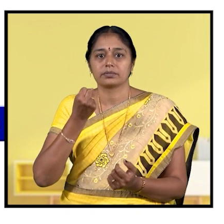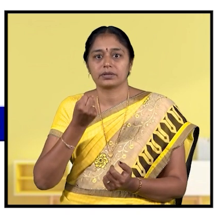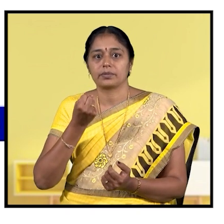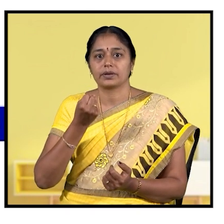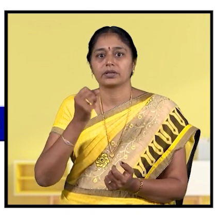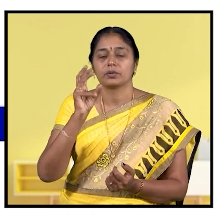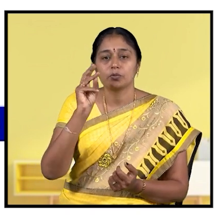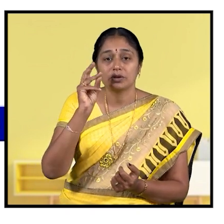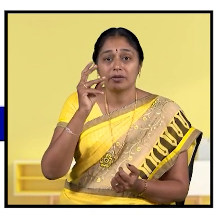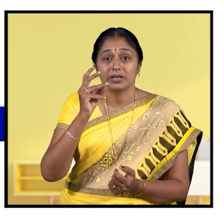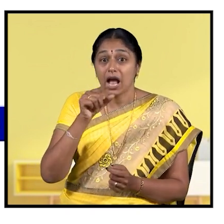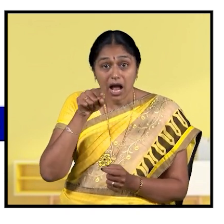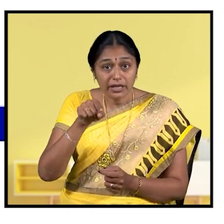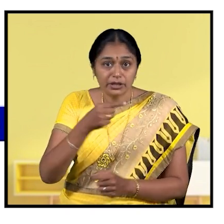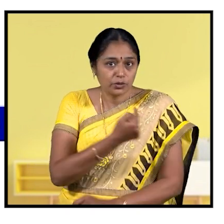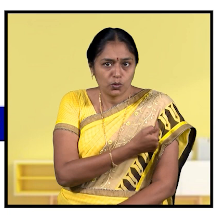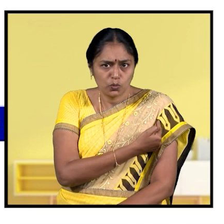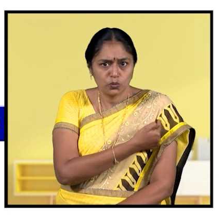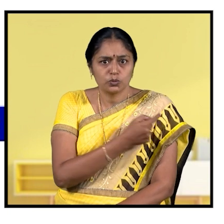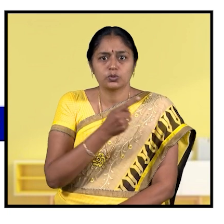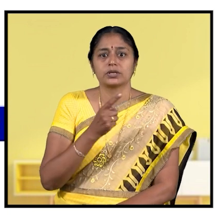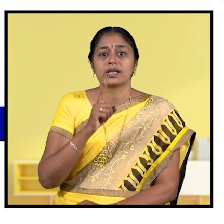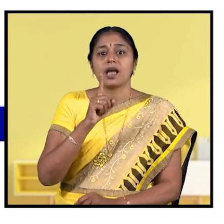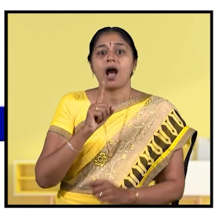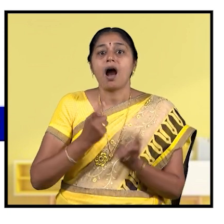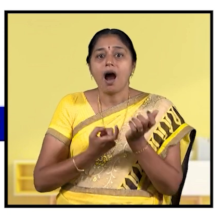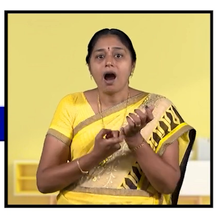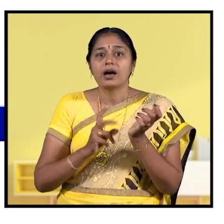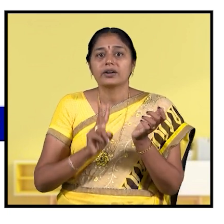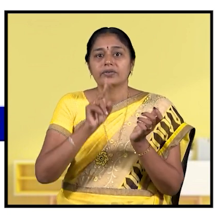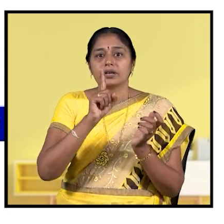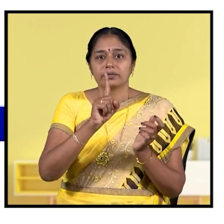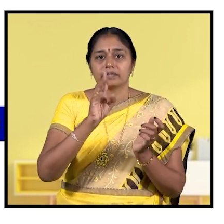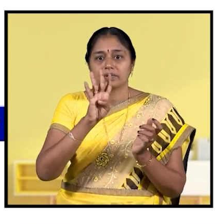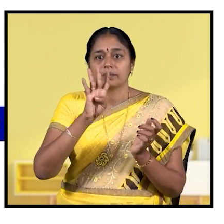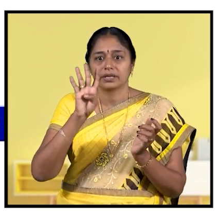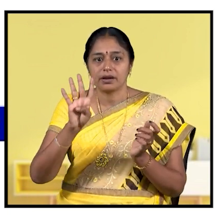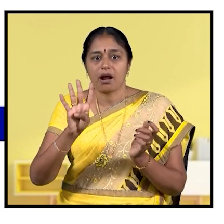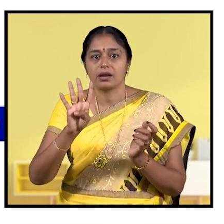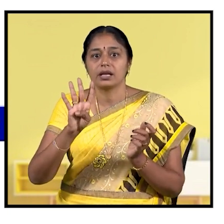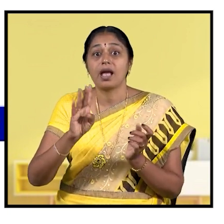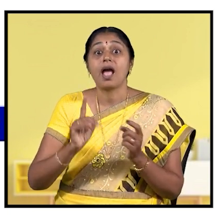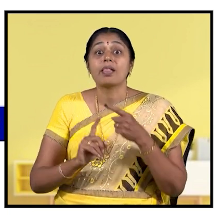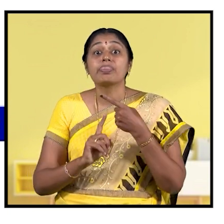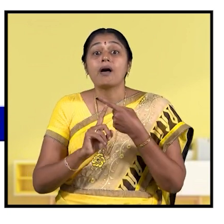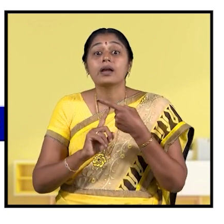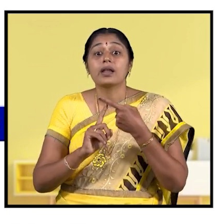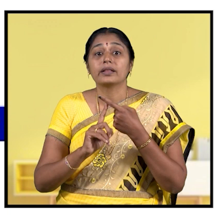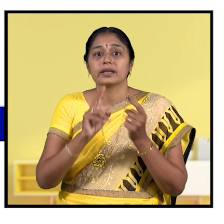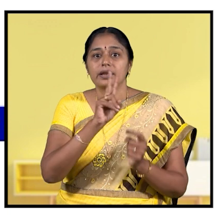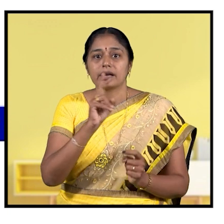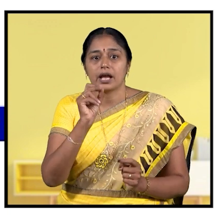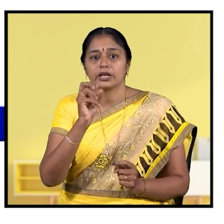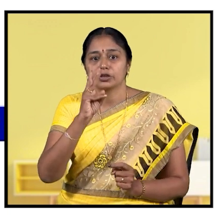சொல்லணுக்க, எய்ட்ஸ் தடுப்பூசி RV144 என்ற மருந்து தாய்லாந்து நாட்டில் 2003 சோதனைக்காக இது வரைக்கும் வழங்கியிருக்கிறாங்க. இப்படி ஆய்வறிக்கை